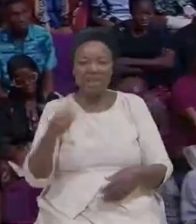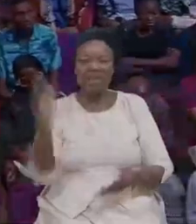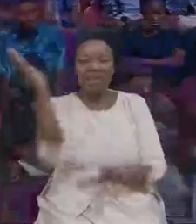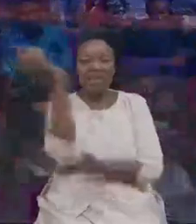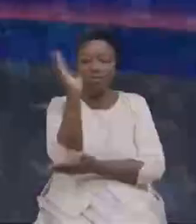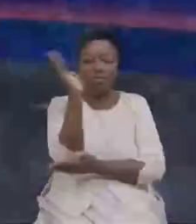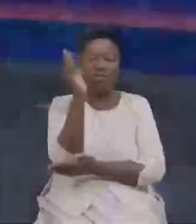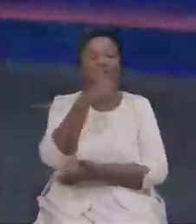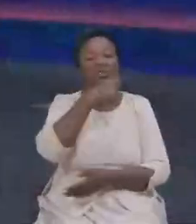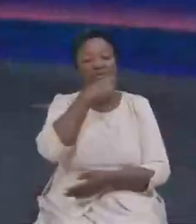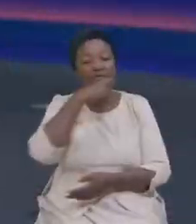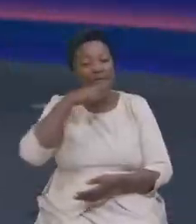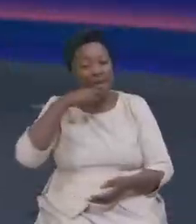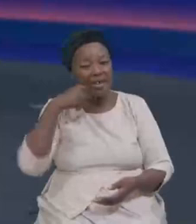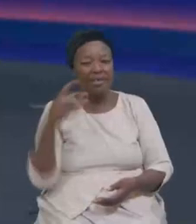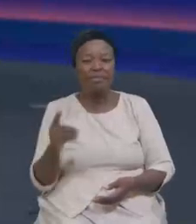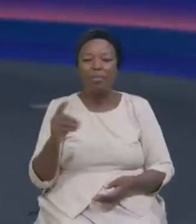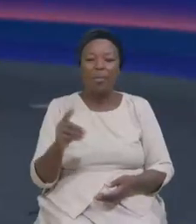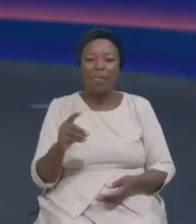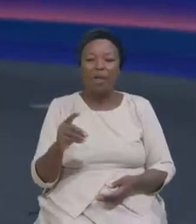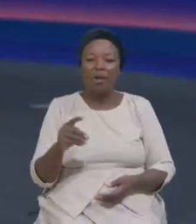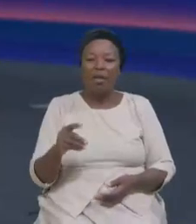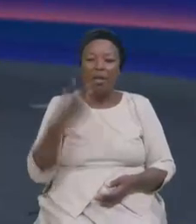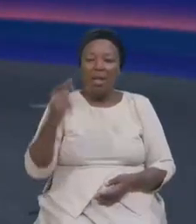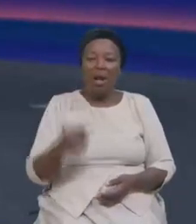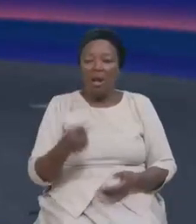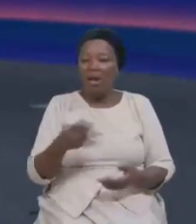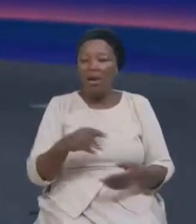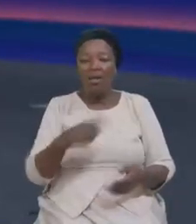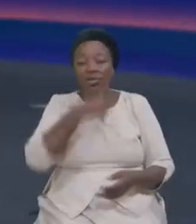desséché. Il y a des arbres inutiles.